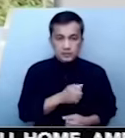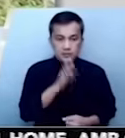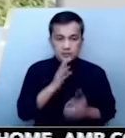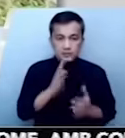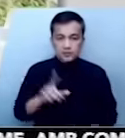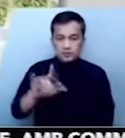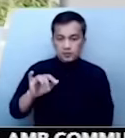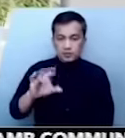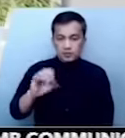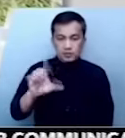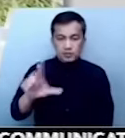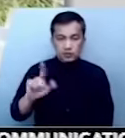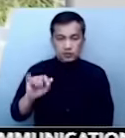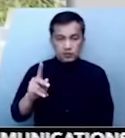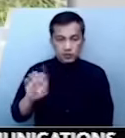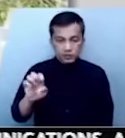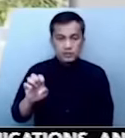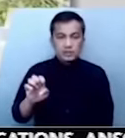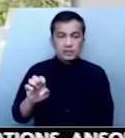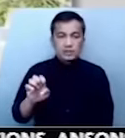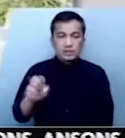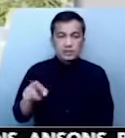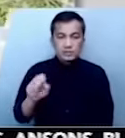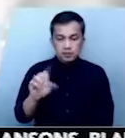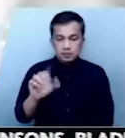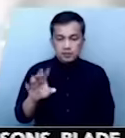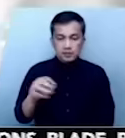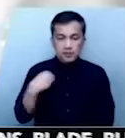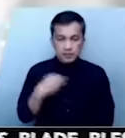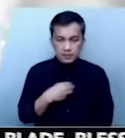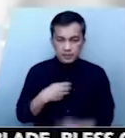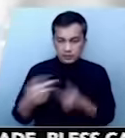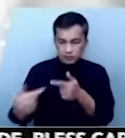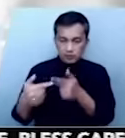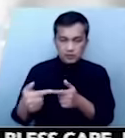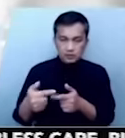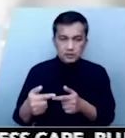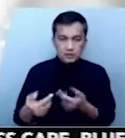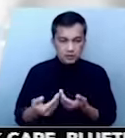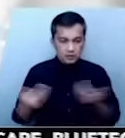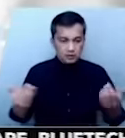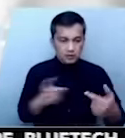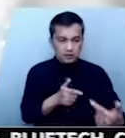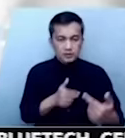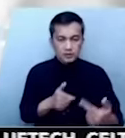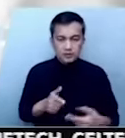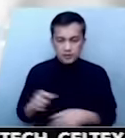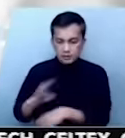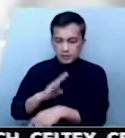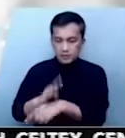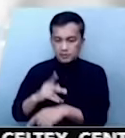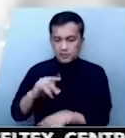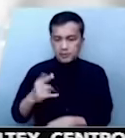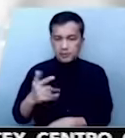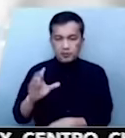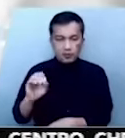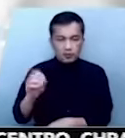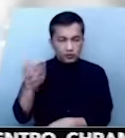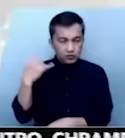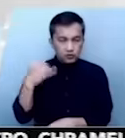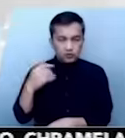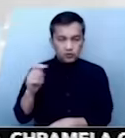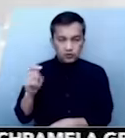Maala, 15 miyembro ng teroristang grupong kanilang nakasagupa sa magkahiwalay na enkwentro sa bayan ng Piagapo noong Webes at